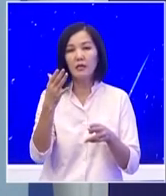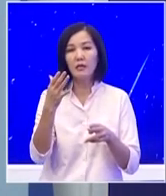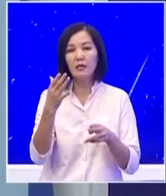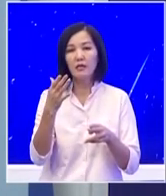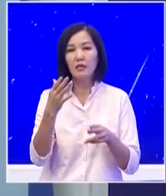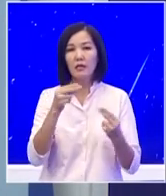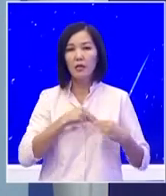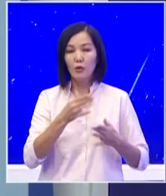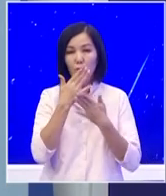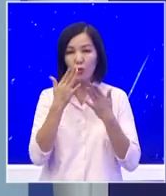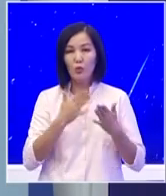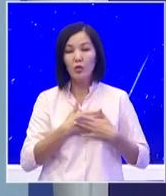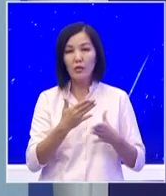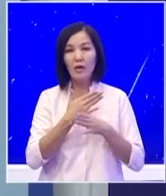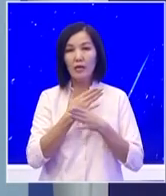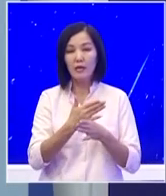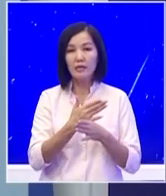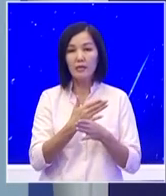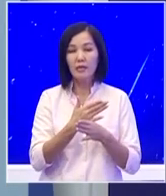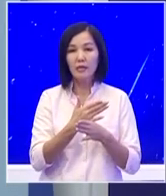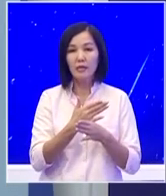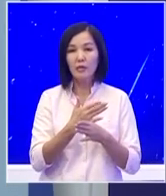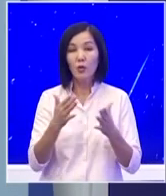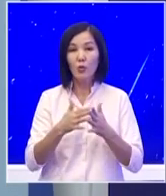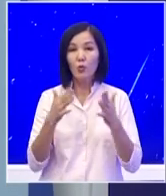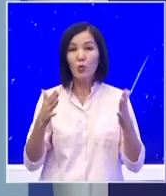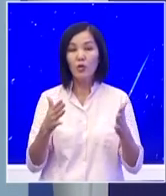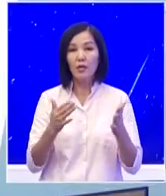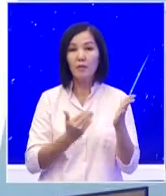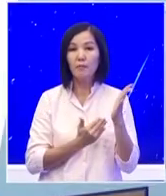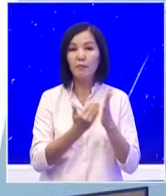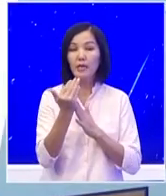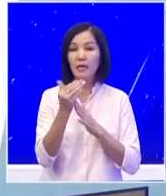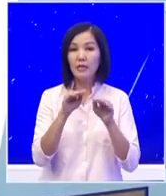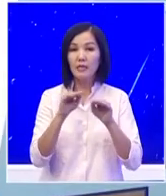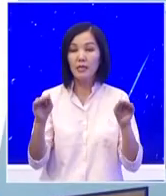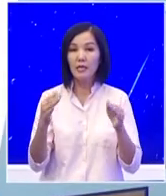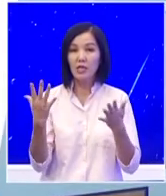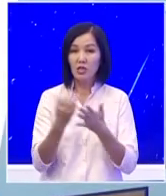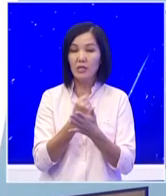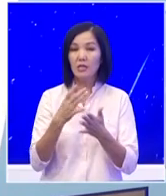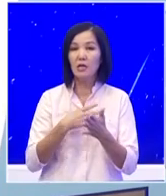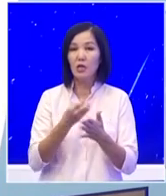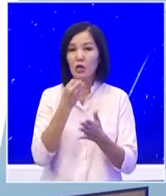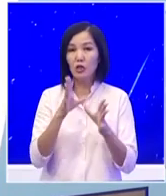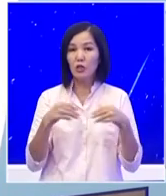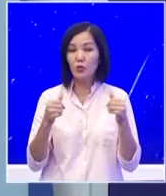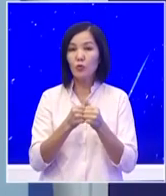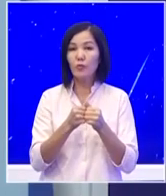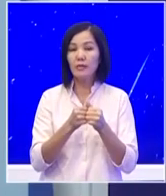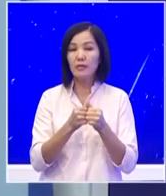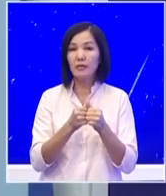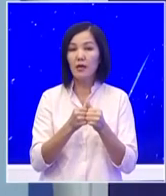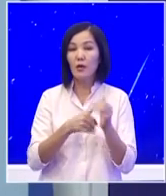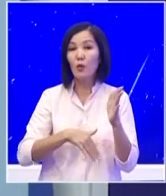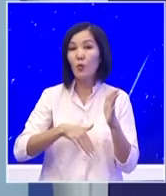өзінің еңбекқорлығының арқасында үлкен биік деңгейге көтерілген. Жақсы отбасын тәрбиелеген